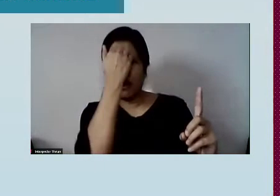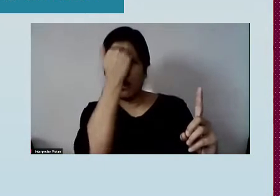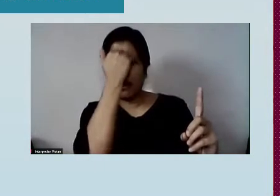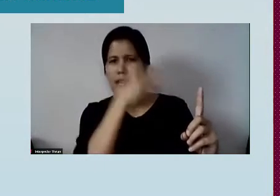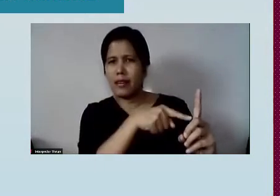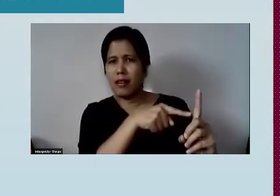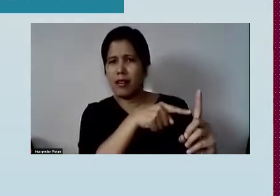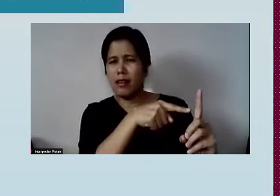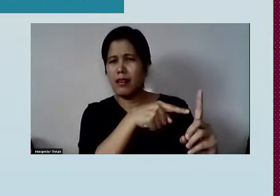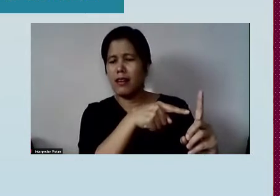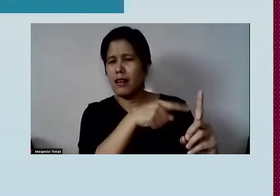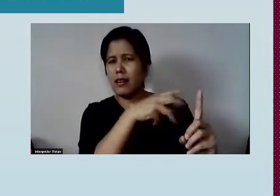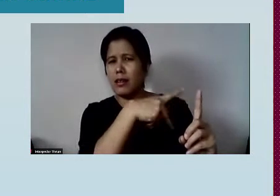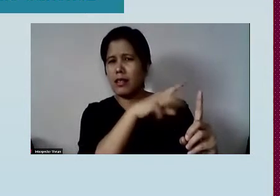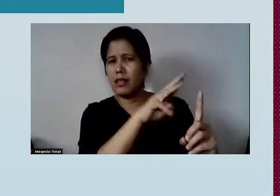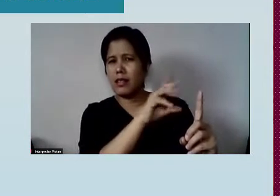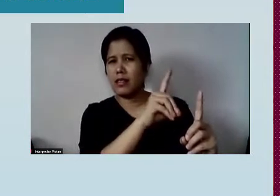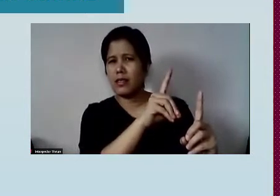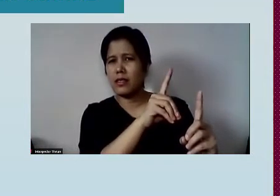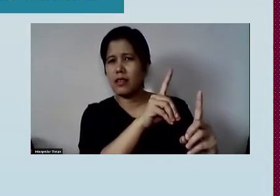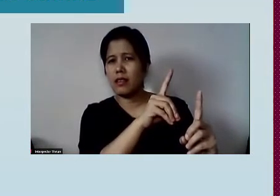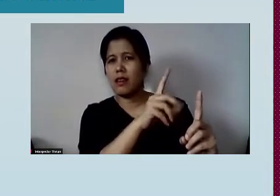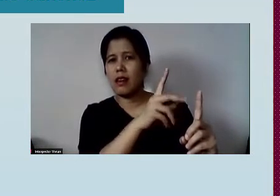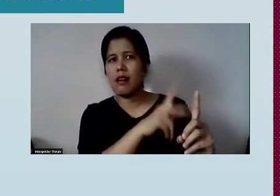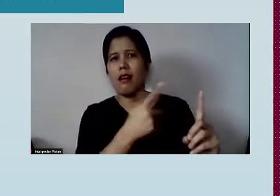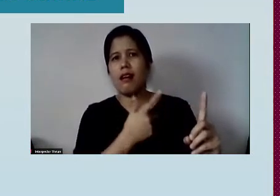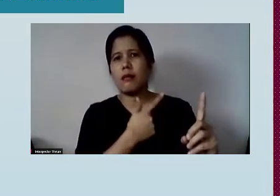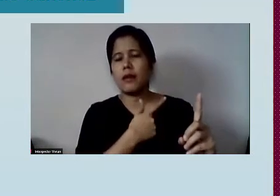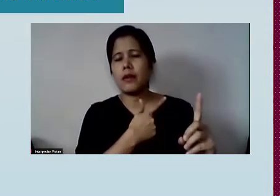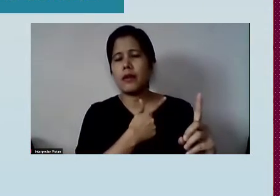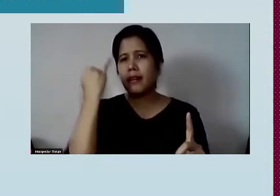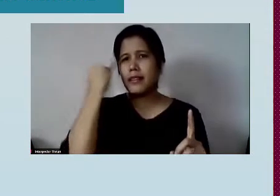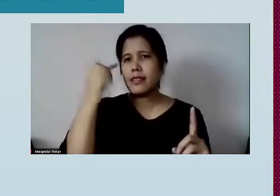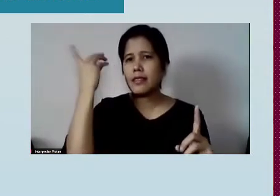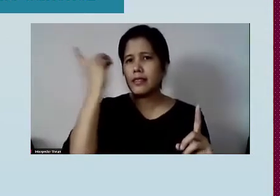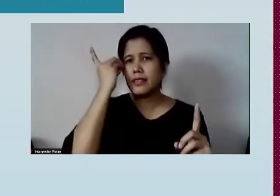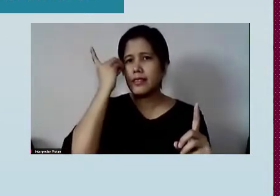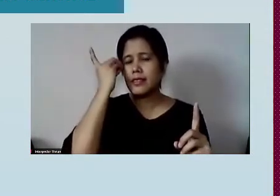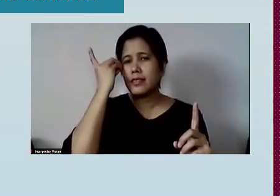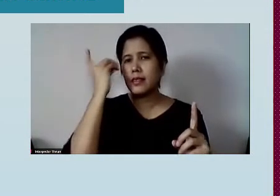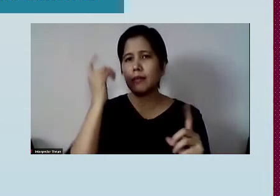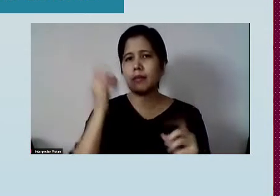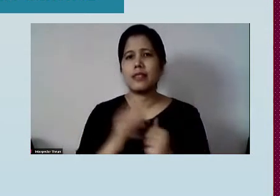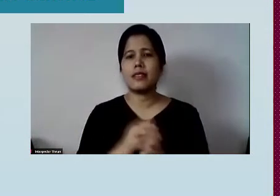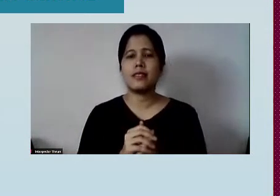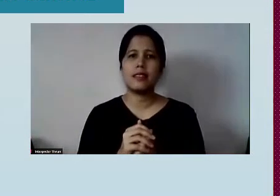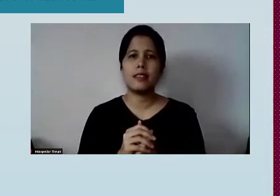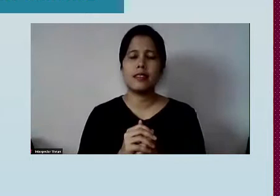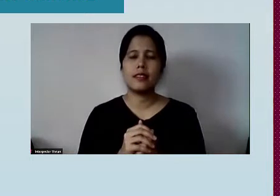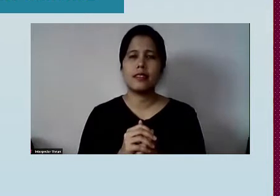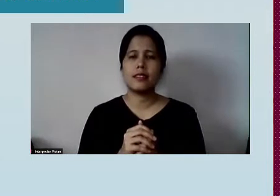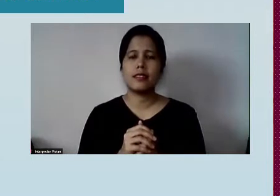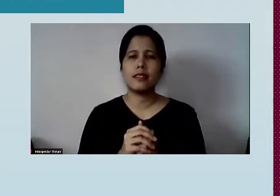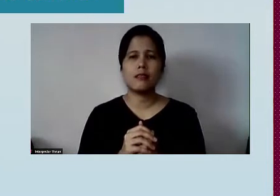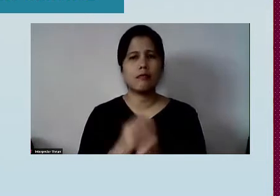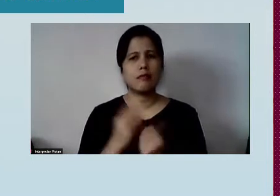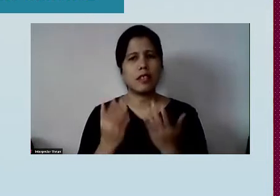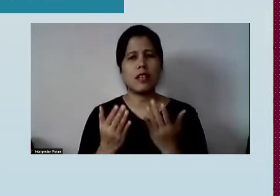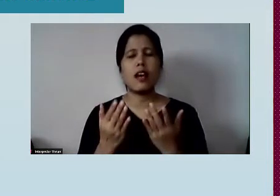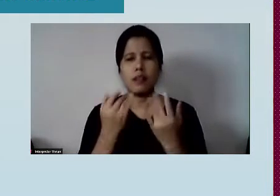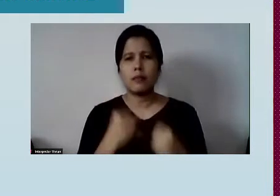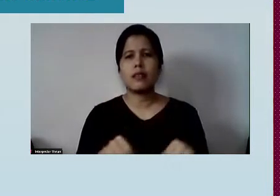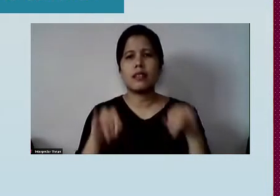O, yung pala ay may intellectual disability, yung tinatawag nating mental retardation. Kaya po